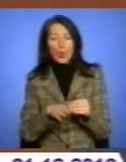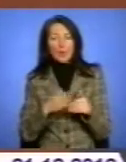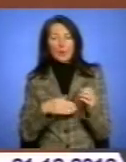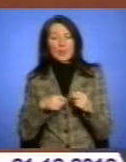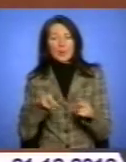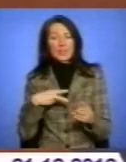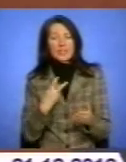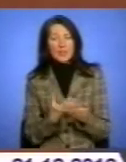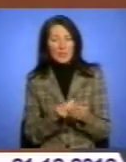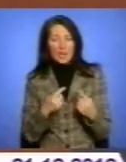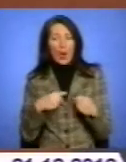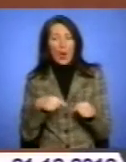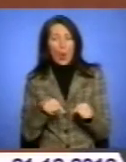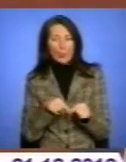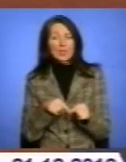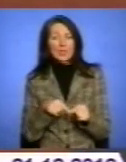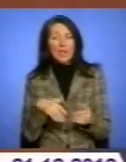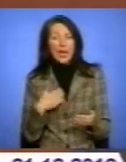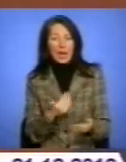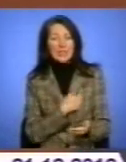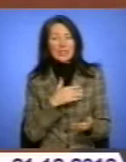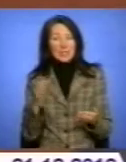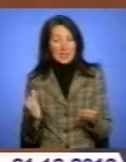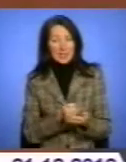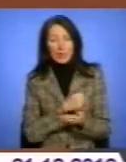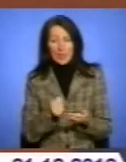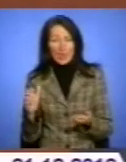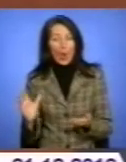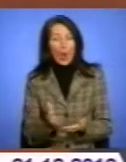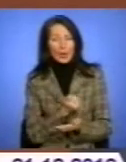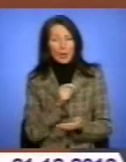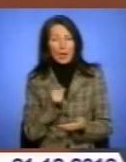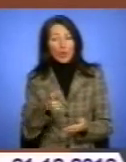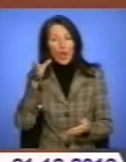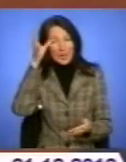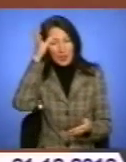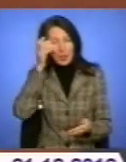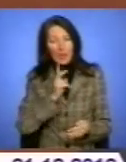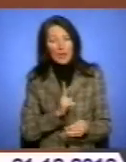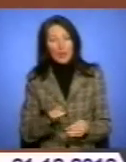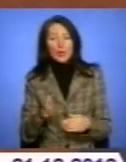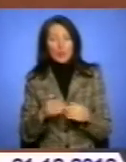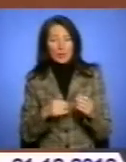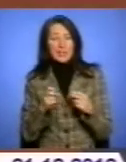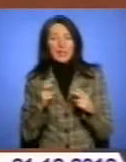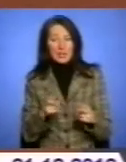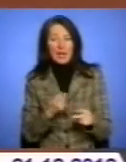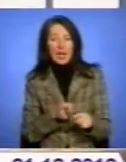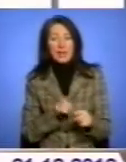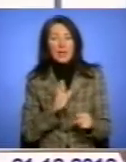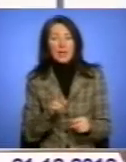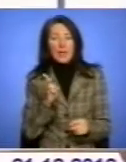области. То есть хотел достичь успехов в той науке, в которой я специализировался. Это была